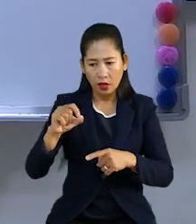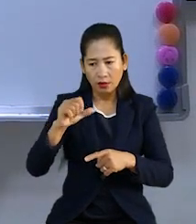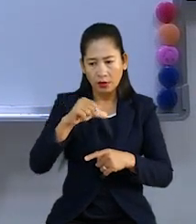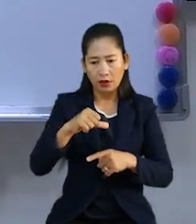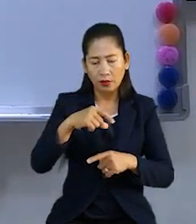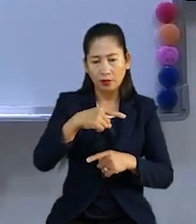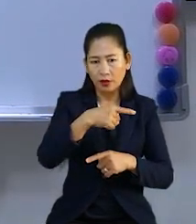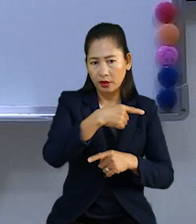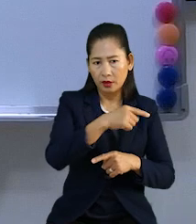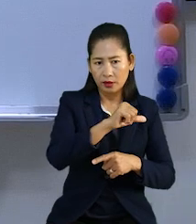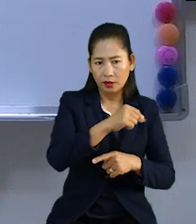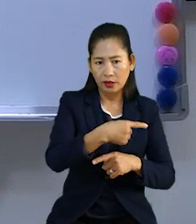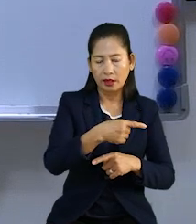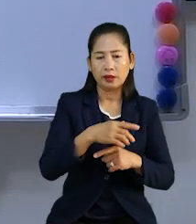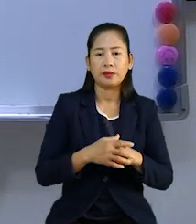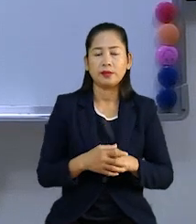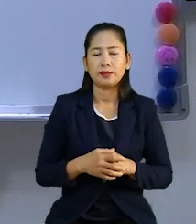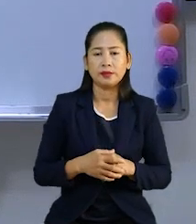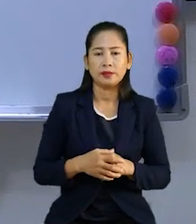sàn